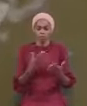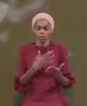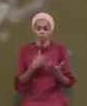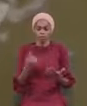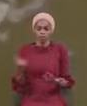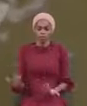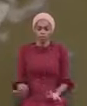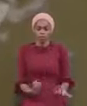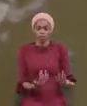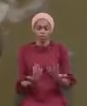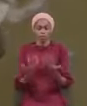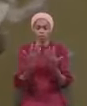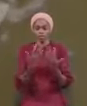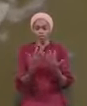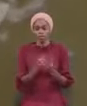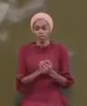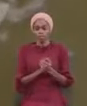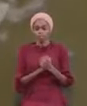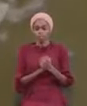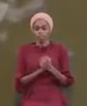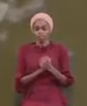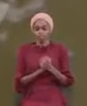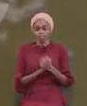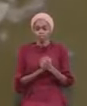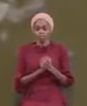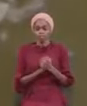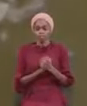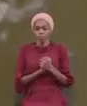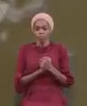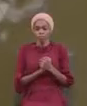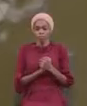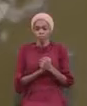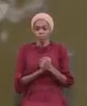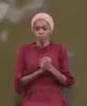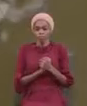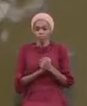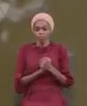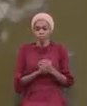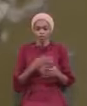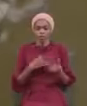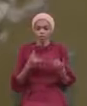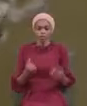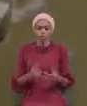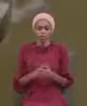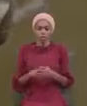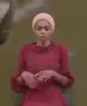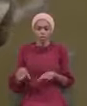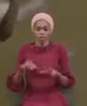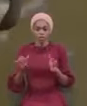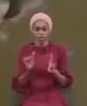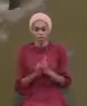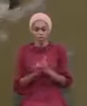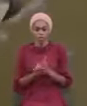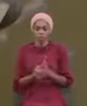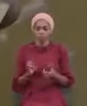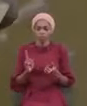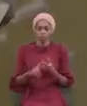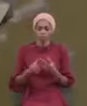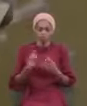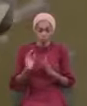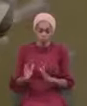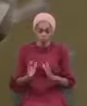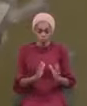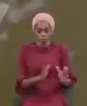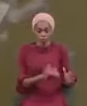sacrifices il a fait numéro 1 comme pour préparer pour la vie qu'ils auront à